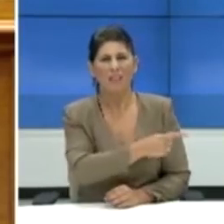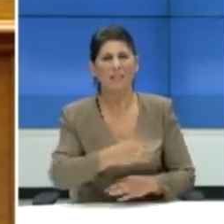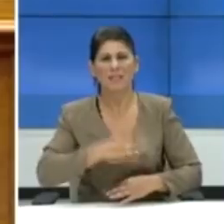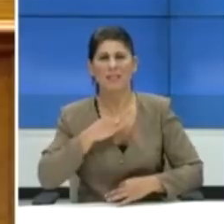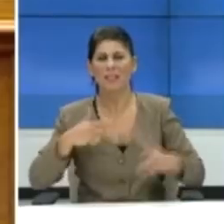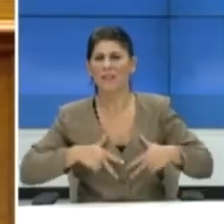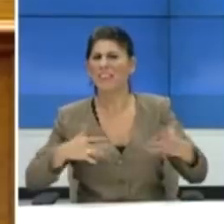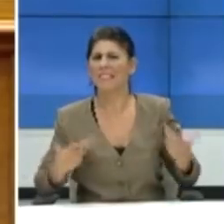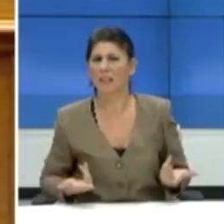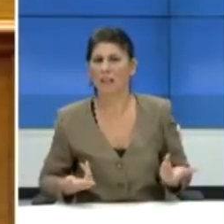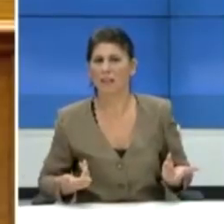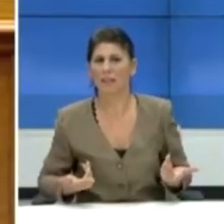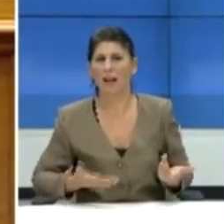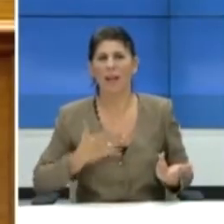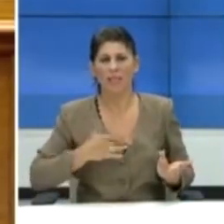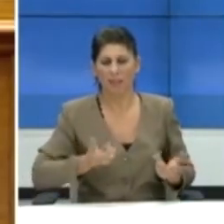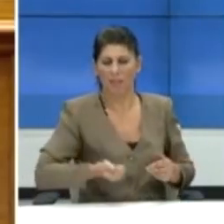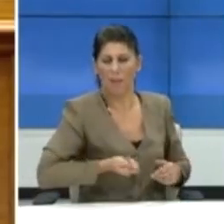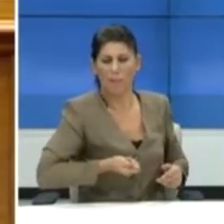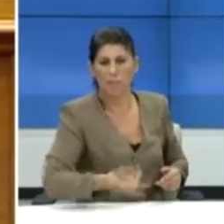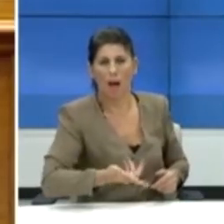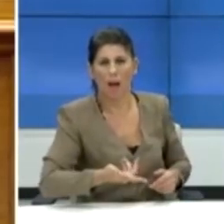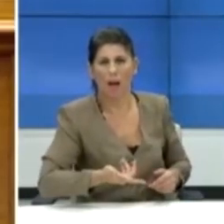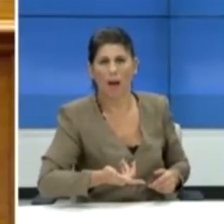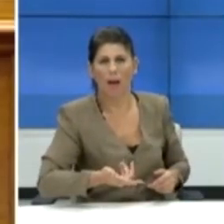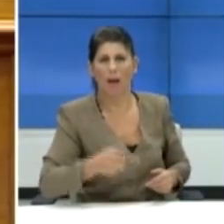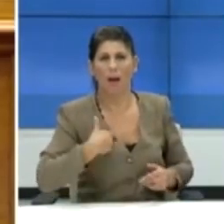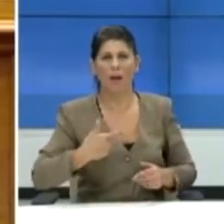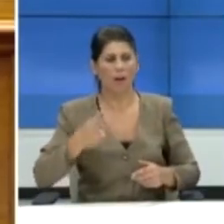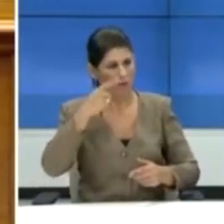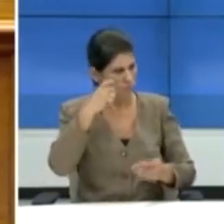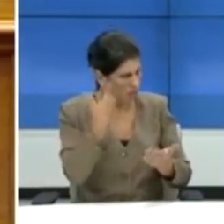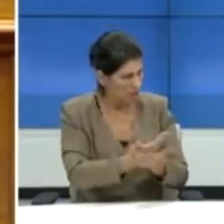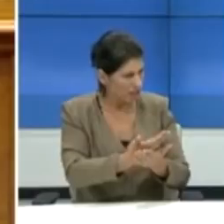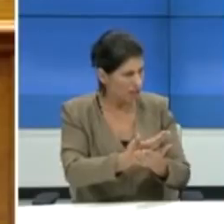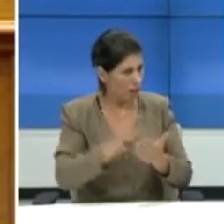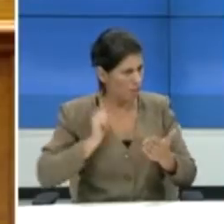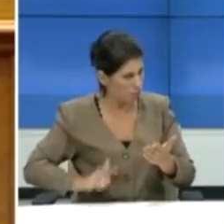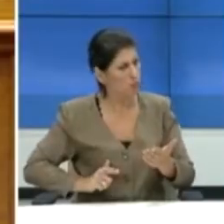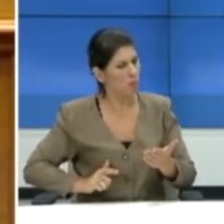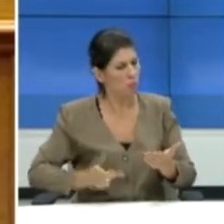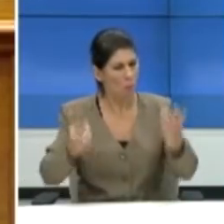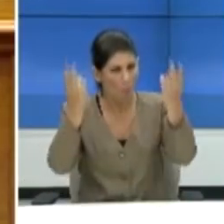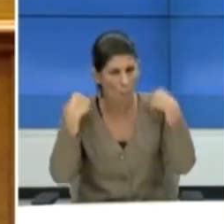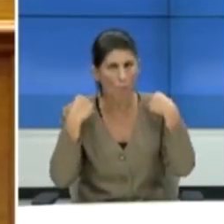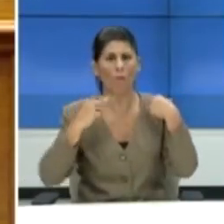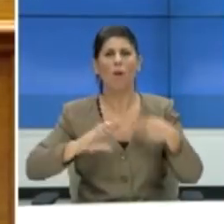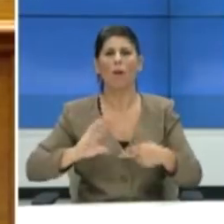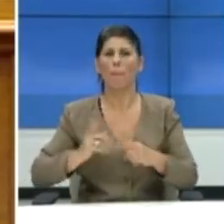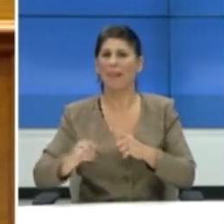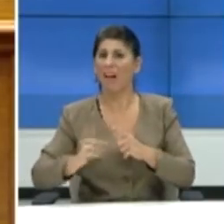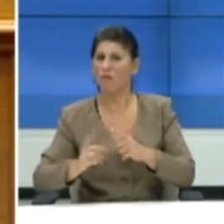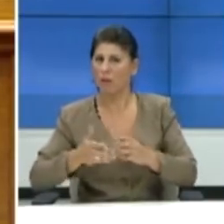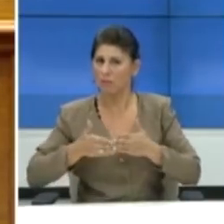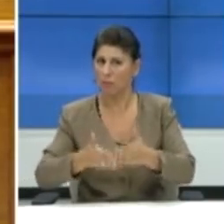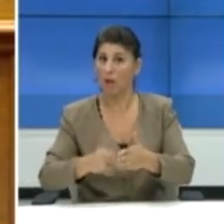κυβέρνησης, τι κάνατε? Παίξατε στο τζόγο των απαιτήσεων του μεγάλου κεφαλαίου στον τουρισμό και στις μεταφορές, ό,τι